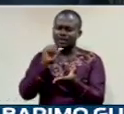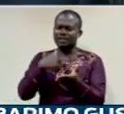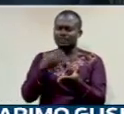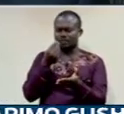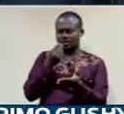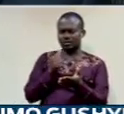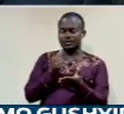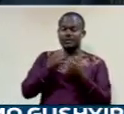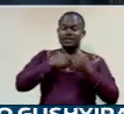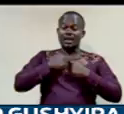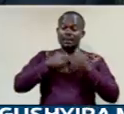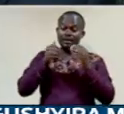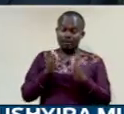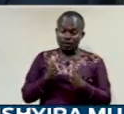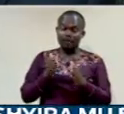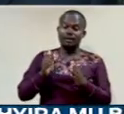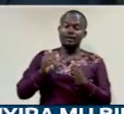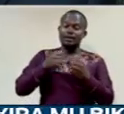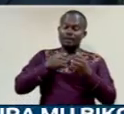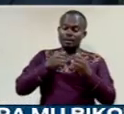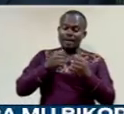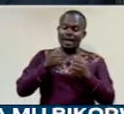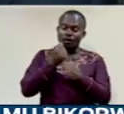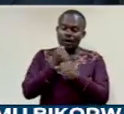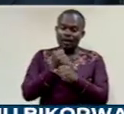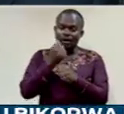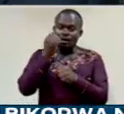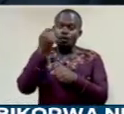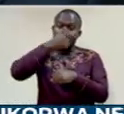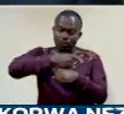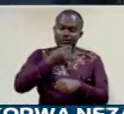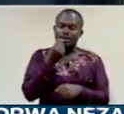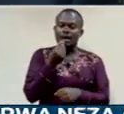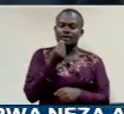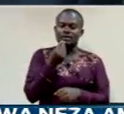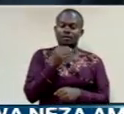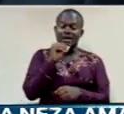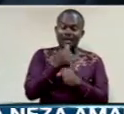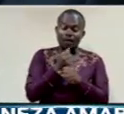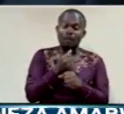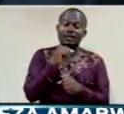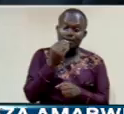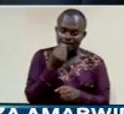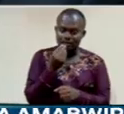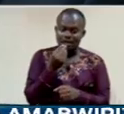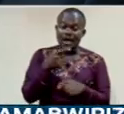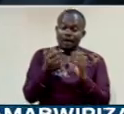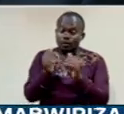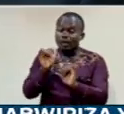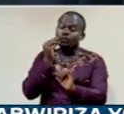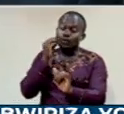bari batunzwe na nyakabyizi gukorera icyo barya bakakirarira ariko ubu ngubu bari mu mazu yabo